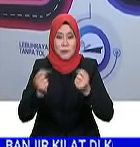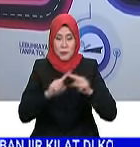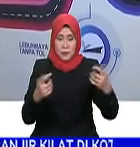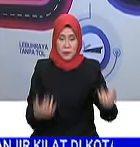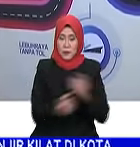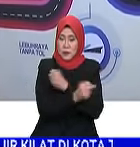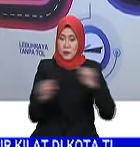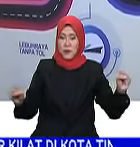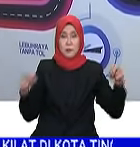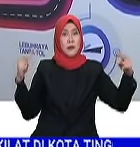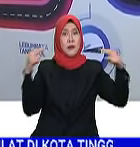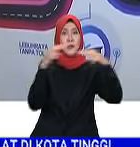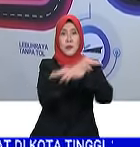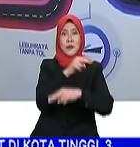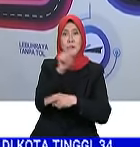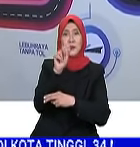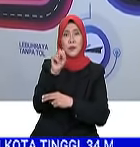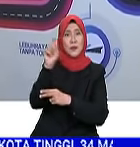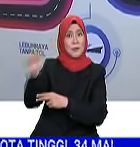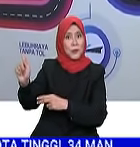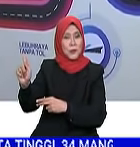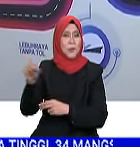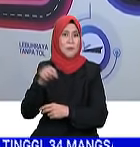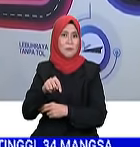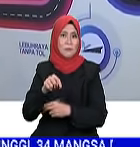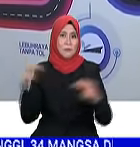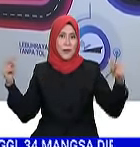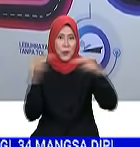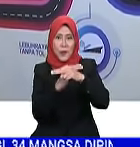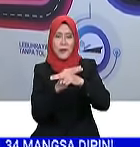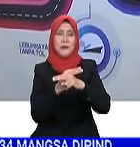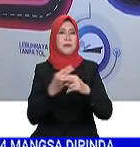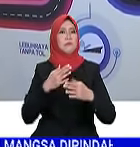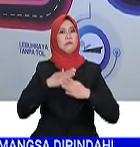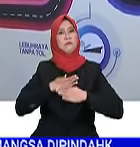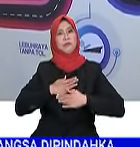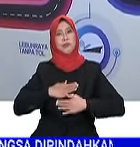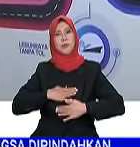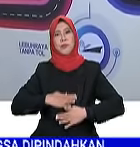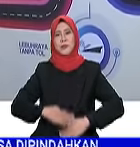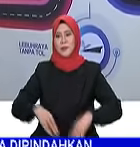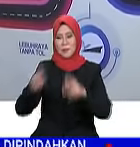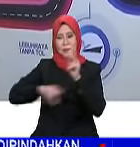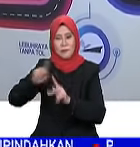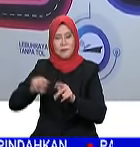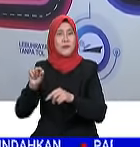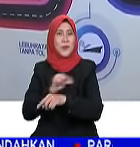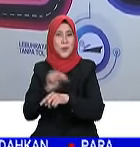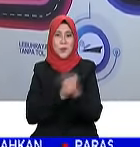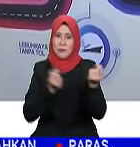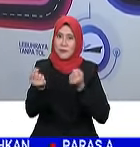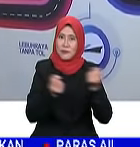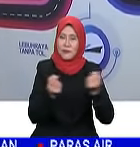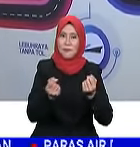Borneo ini, Zon Timur ini akan memberikan satu kelegaan kepada penduduk dan juga pengguna jalan raya itu